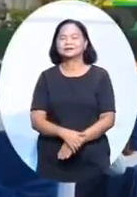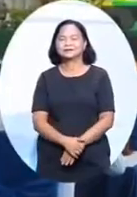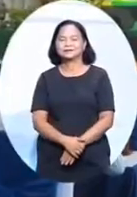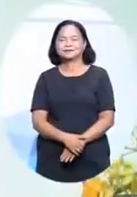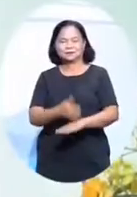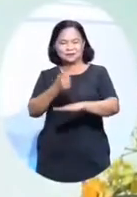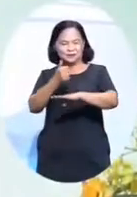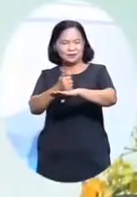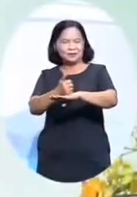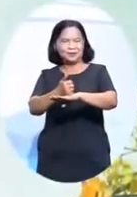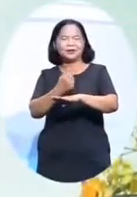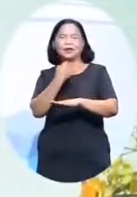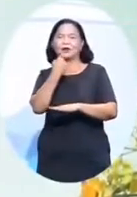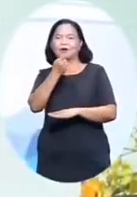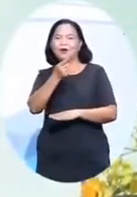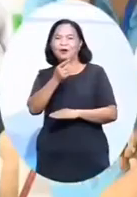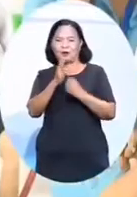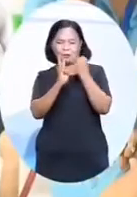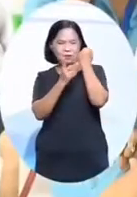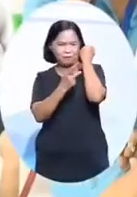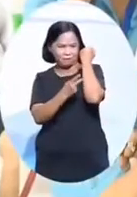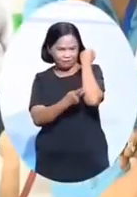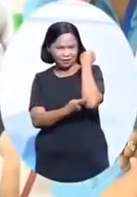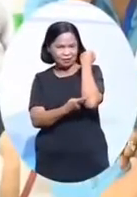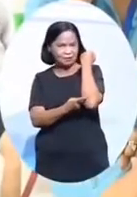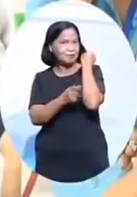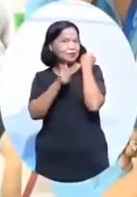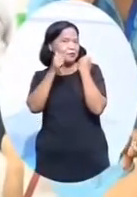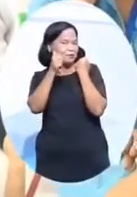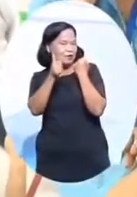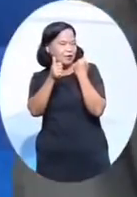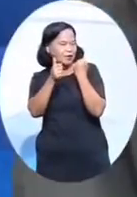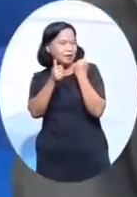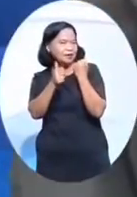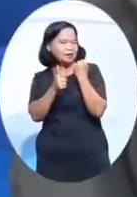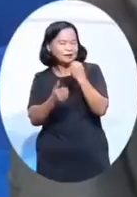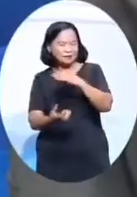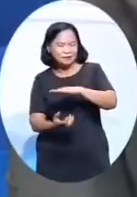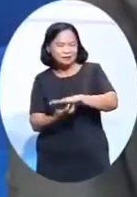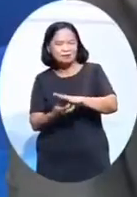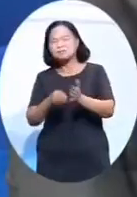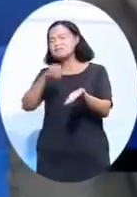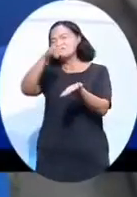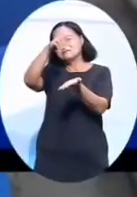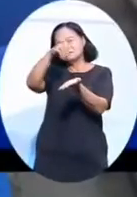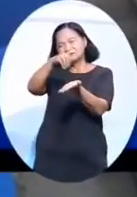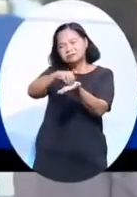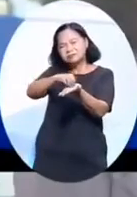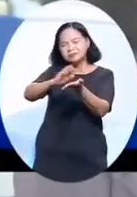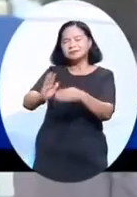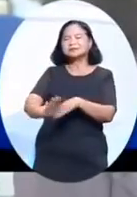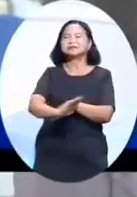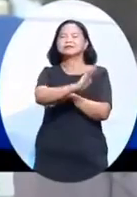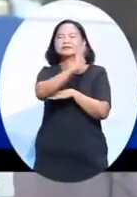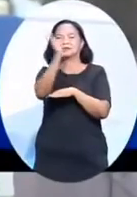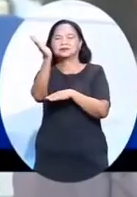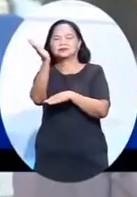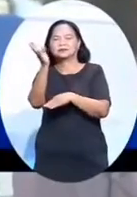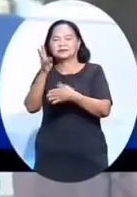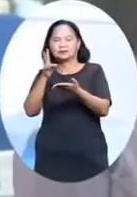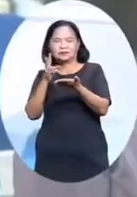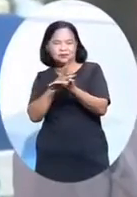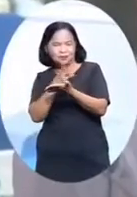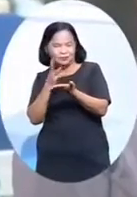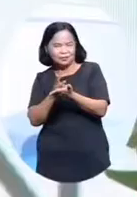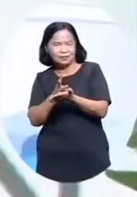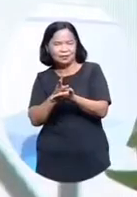Thủ tướng nhận định tỉnh Bình Phước có điều kiện tương đối tốt, nhất là về công nghiệp, nhưng vẫn chưa phát triển tương xứng với điều kiện tiềm năng. Đồng thời